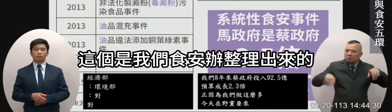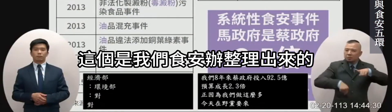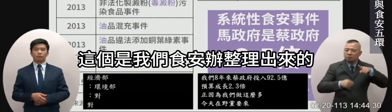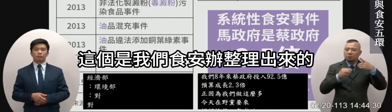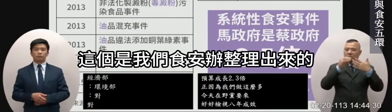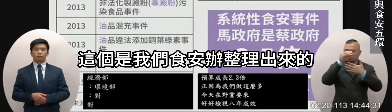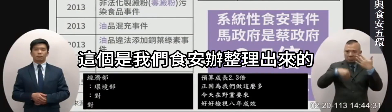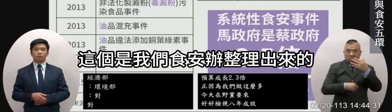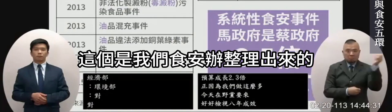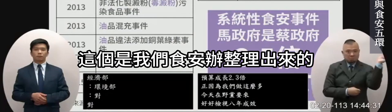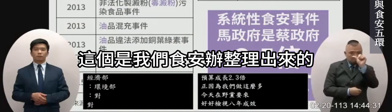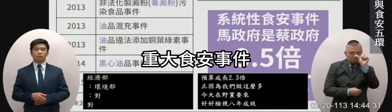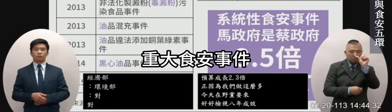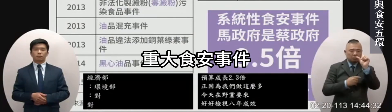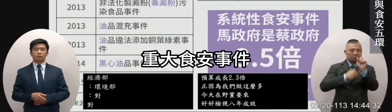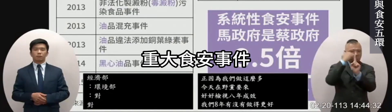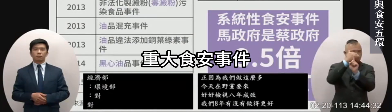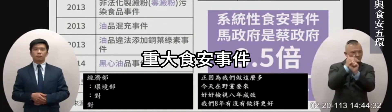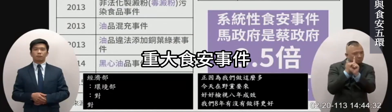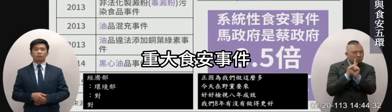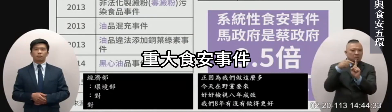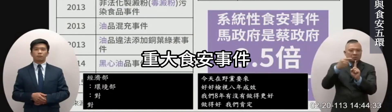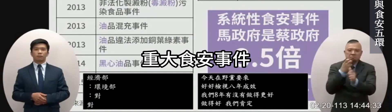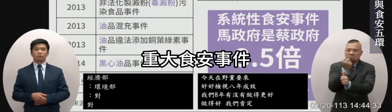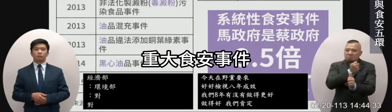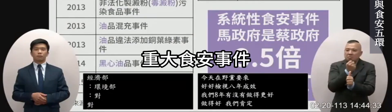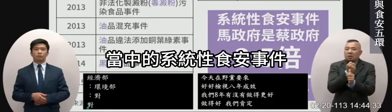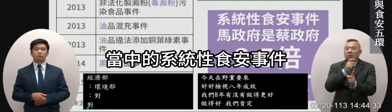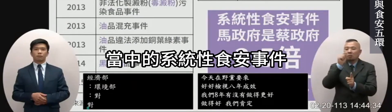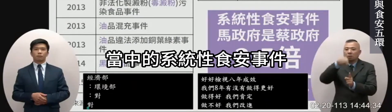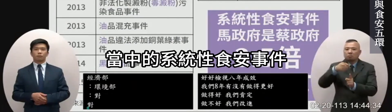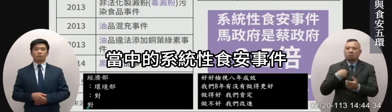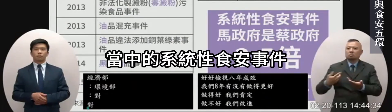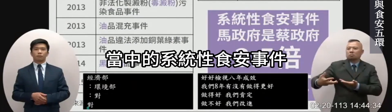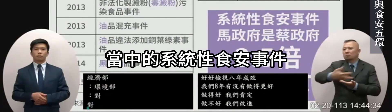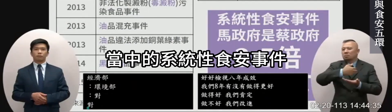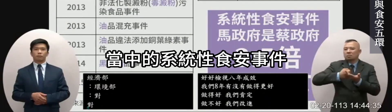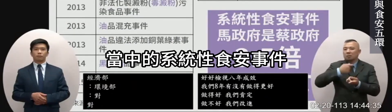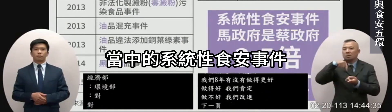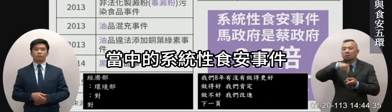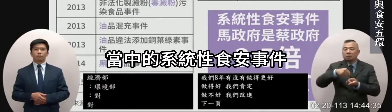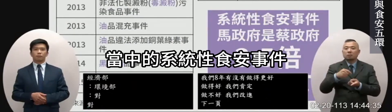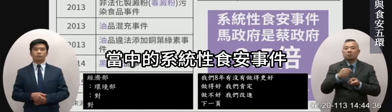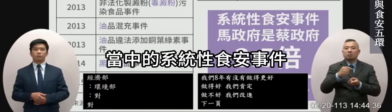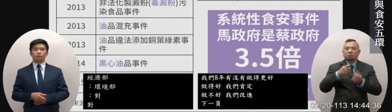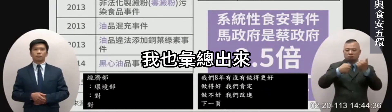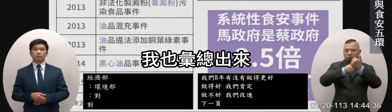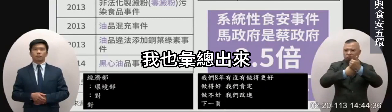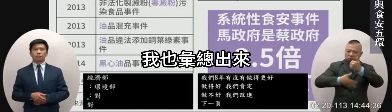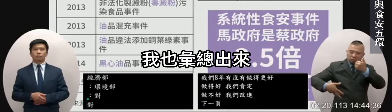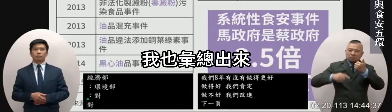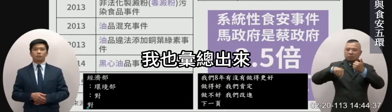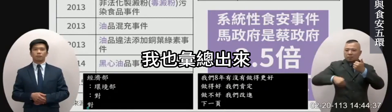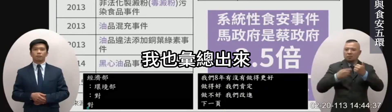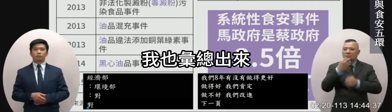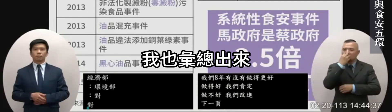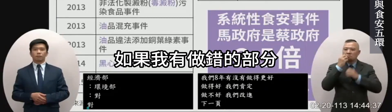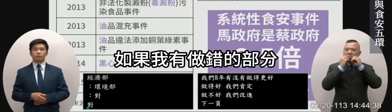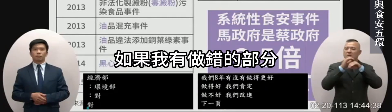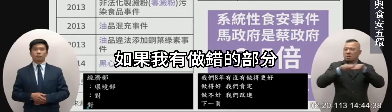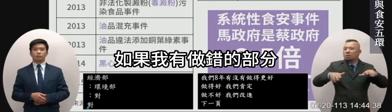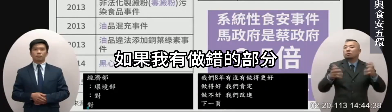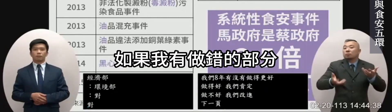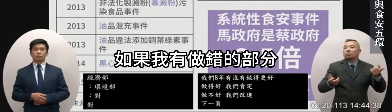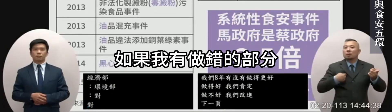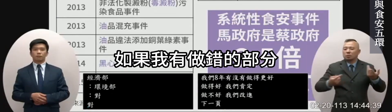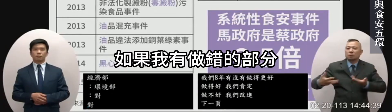们食安办整理出来的。重大食安事件当中的系统性食安事件，我也汇总出来，如